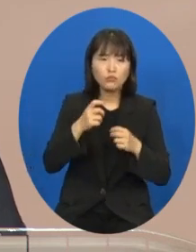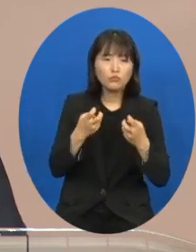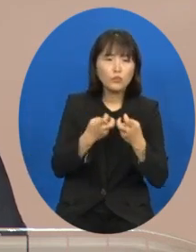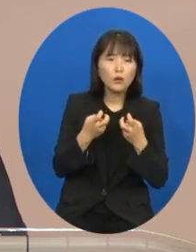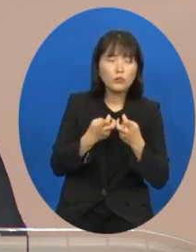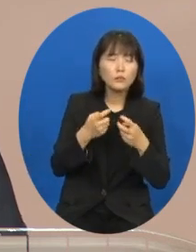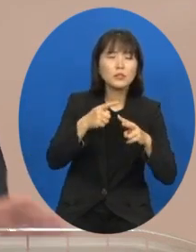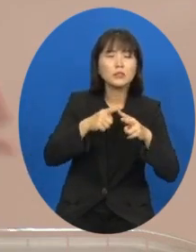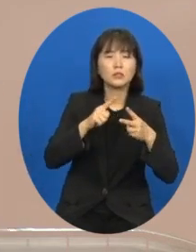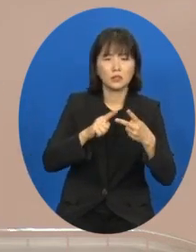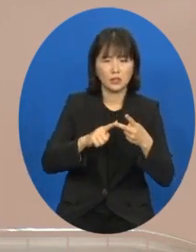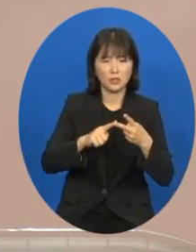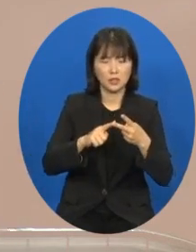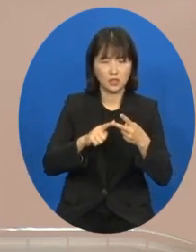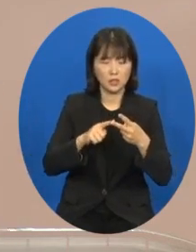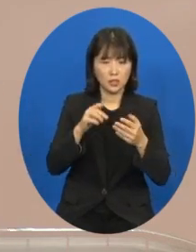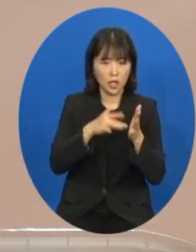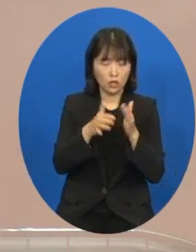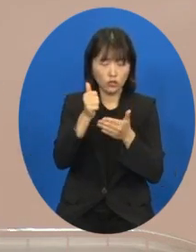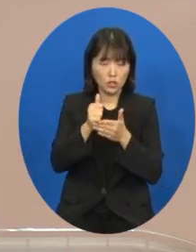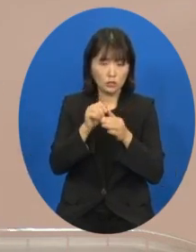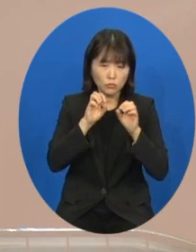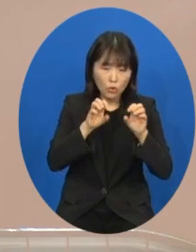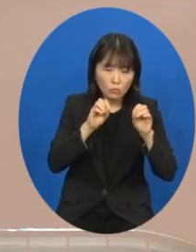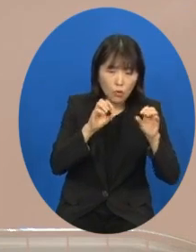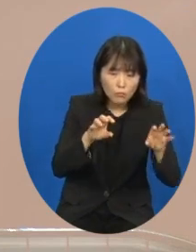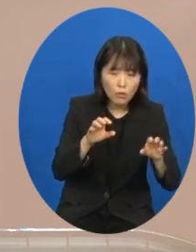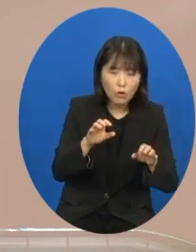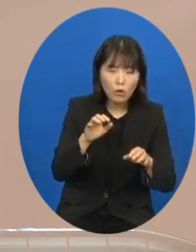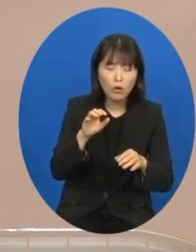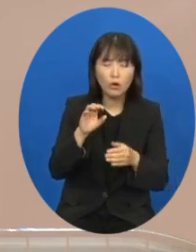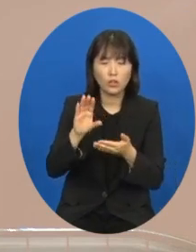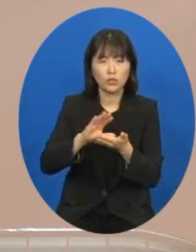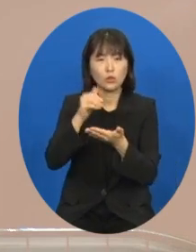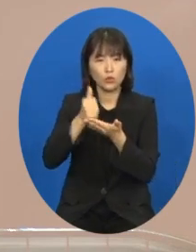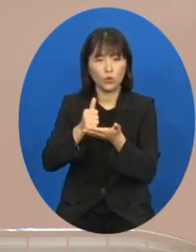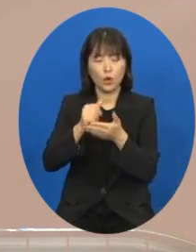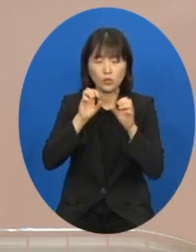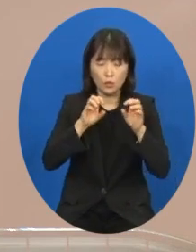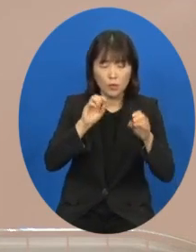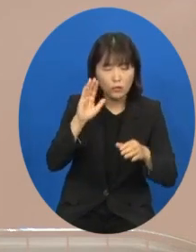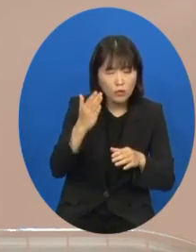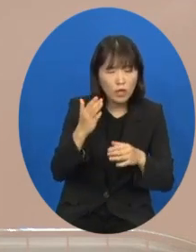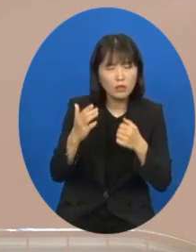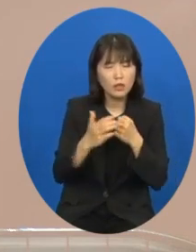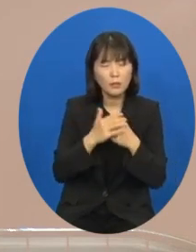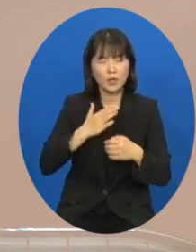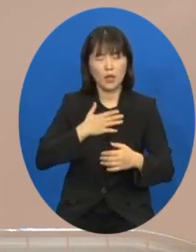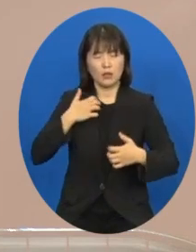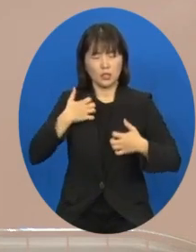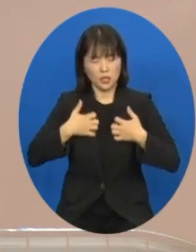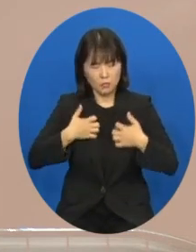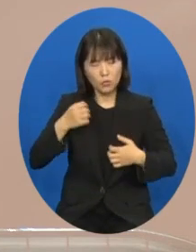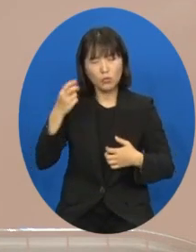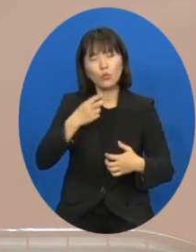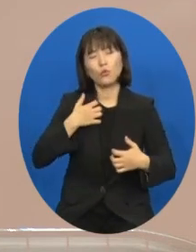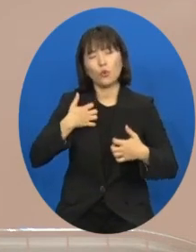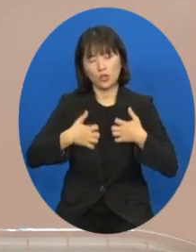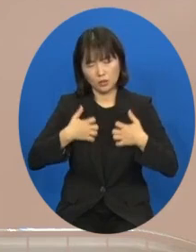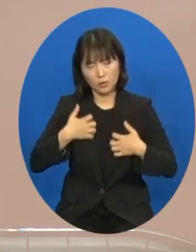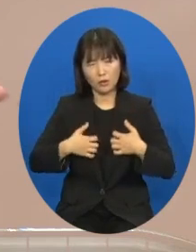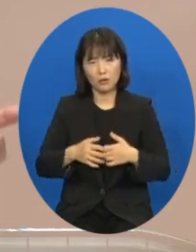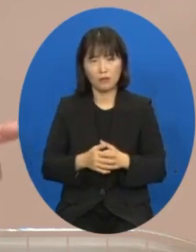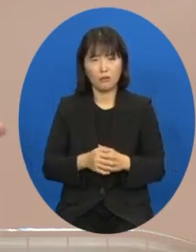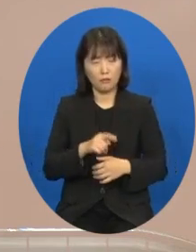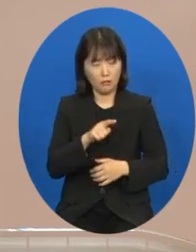방도로 하든지 전파되는 것은 그리스도니 이로써 나는 기뻐하고 또한 기뻐하리라. 아,